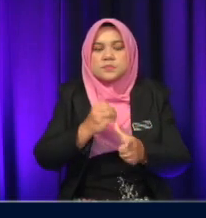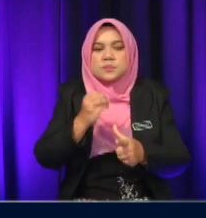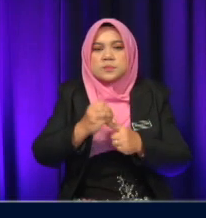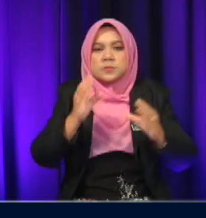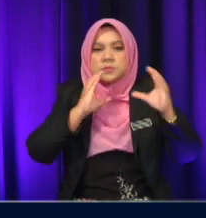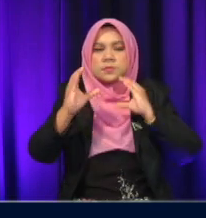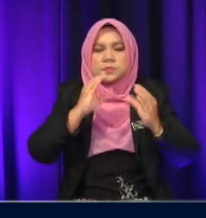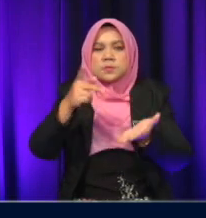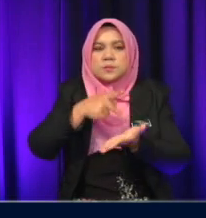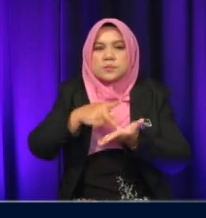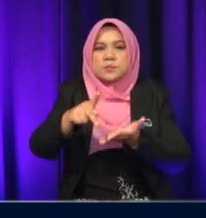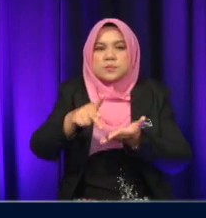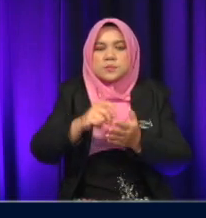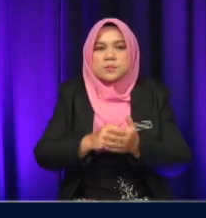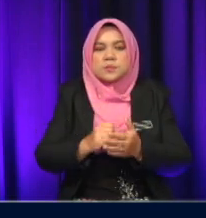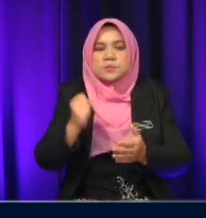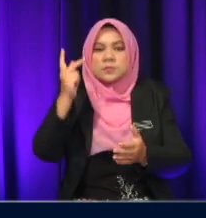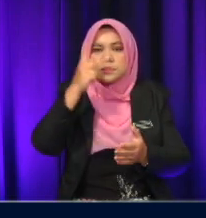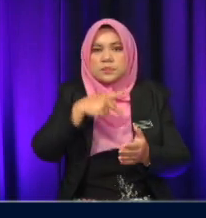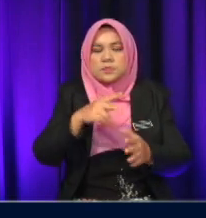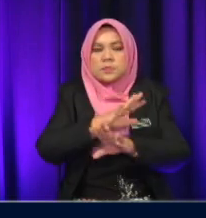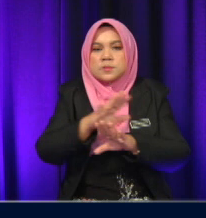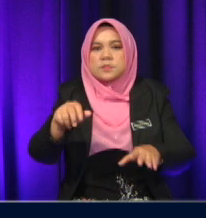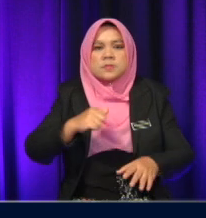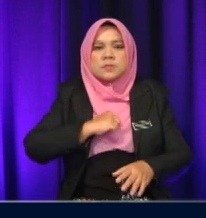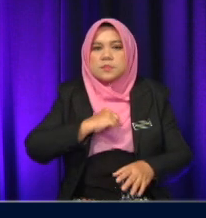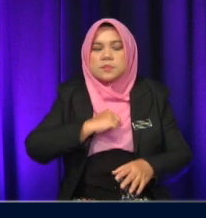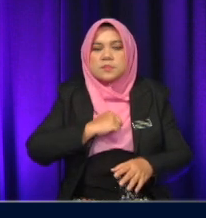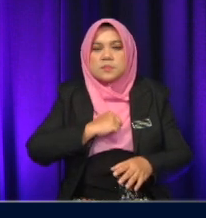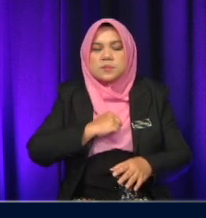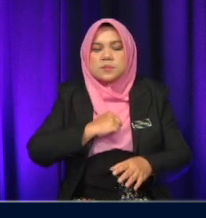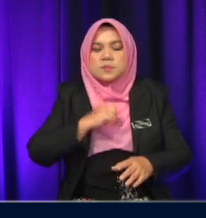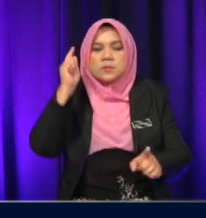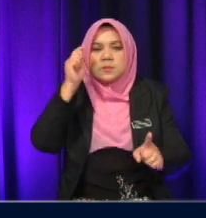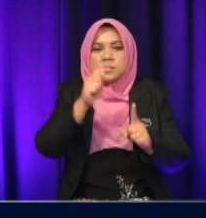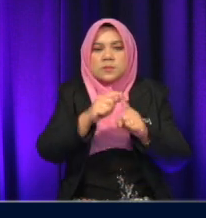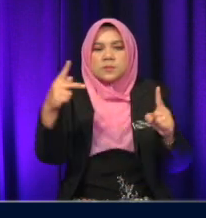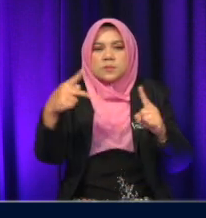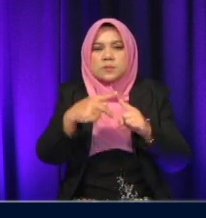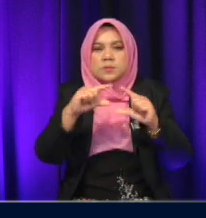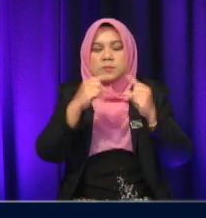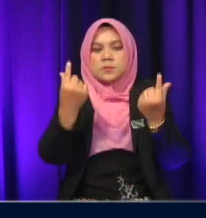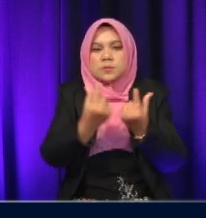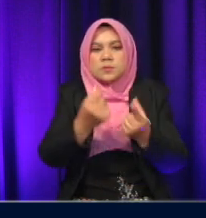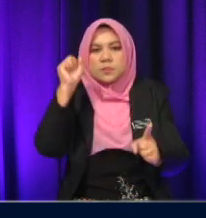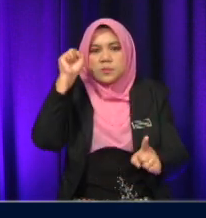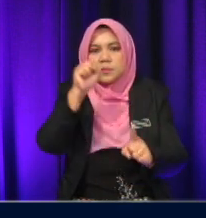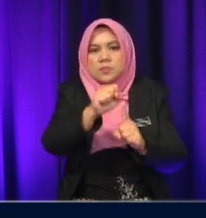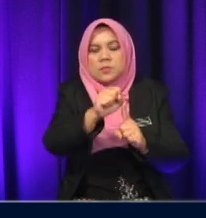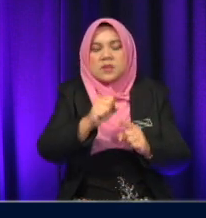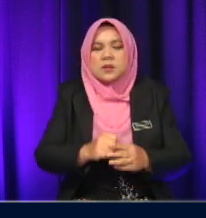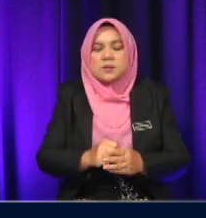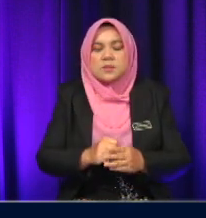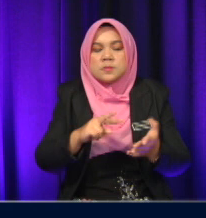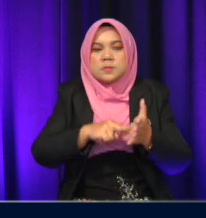komunikasi berbayar bersifat tidak peribadi dan ditujukan kepada golongan sasaran.